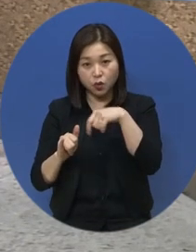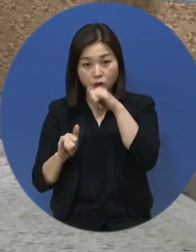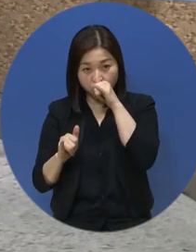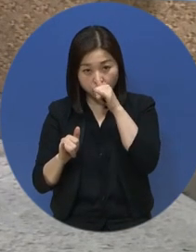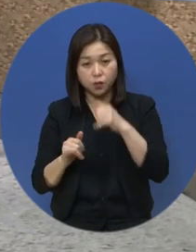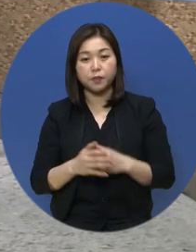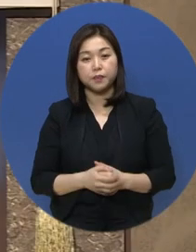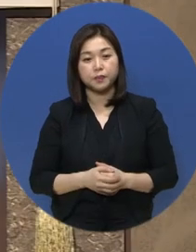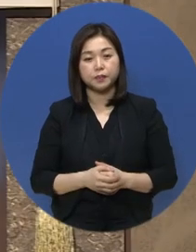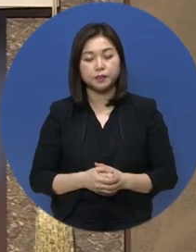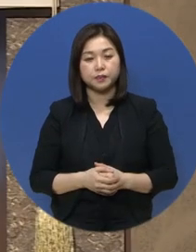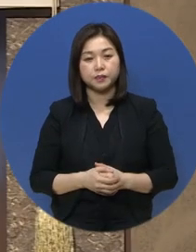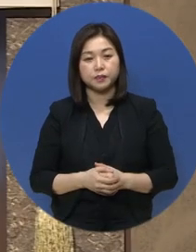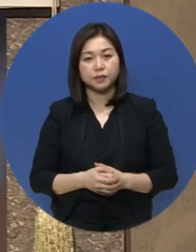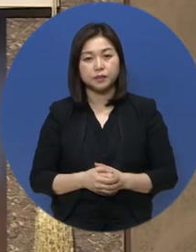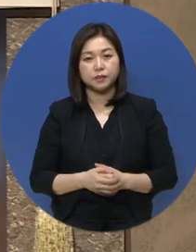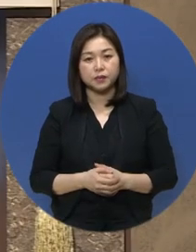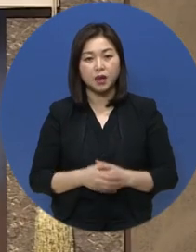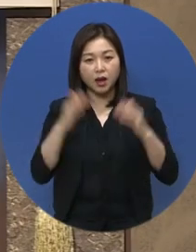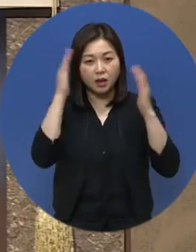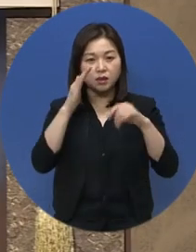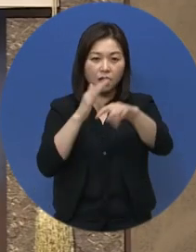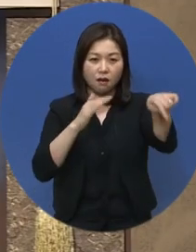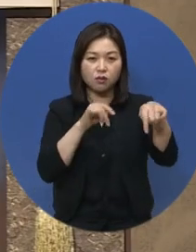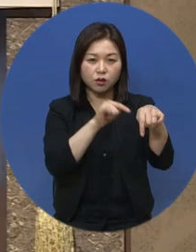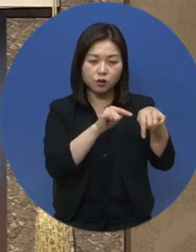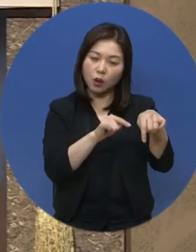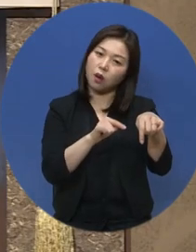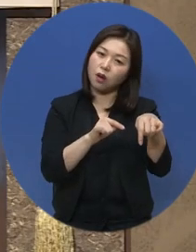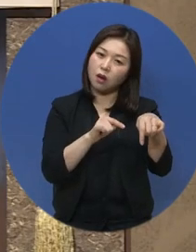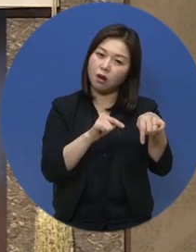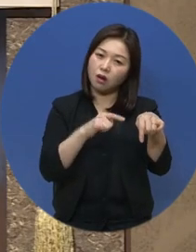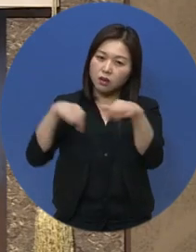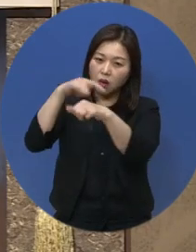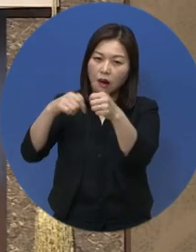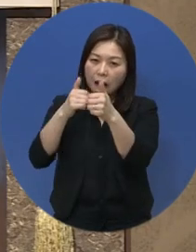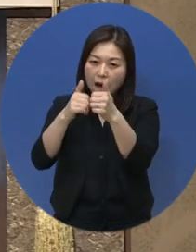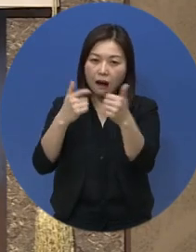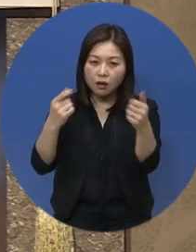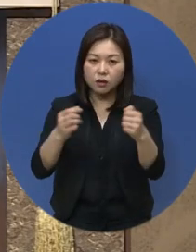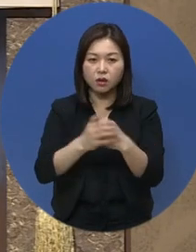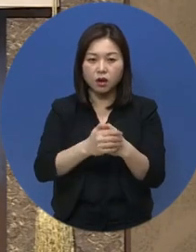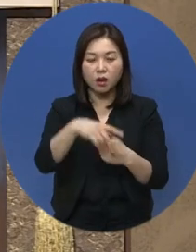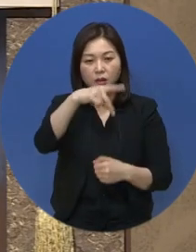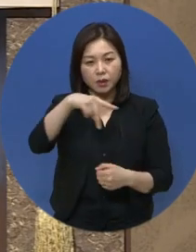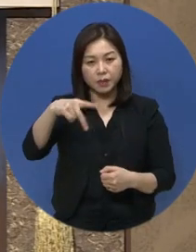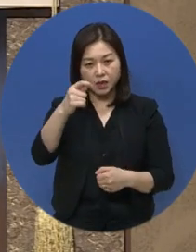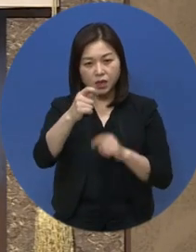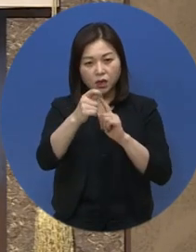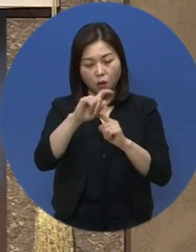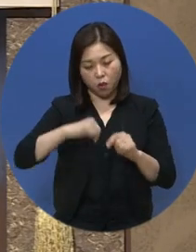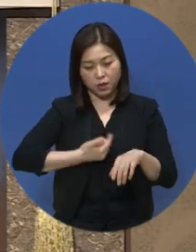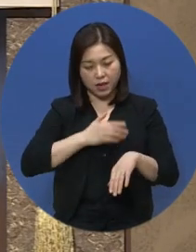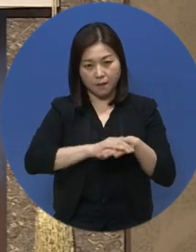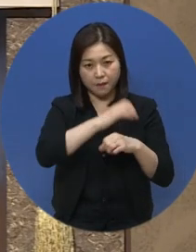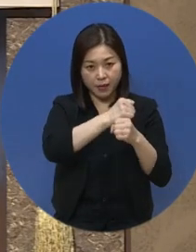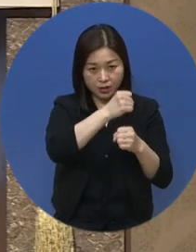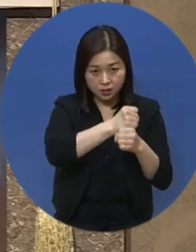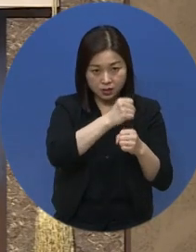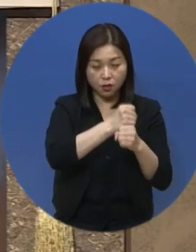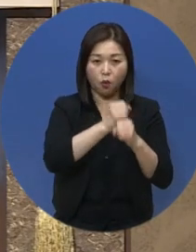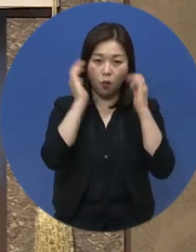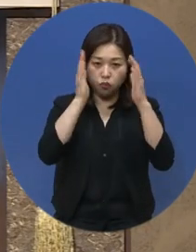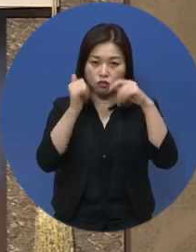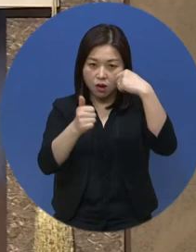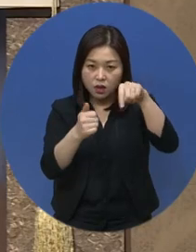친구들도 낯선 상황이거든 사실은. 네. 그리고 또 이제 보니까 PPT를 본인이 만들어서 또 학습 기자재를